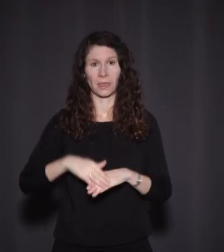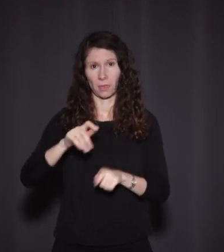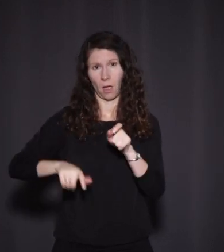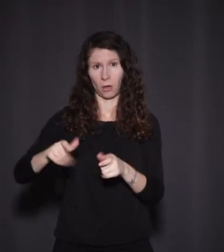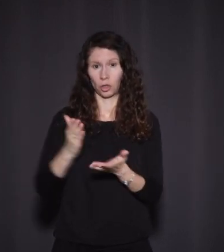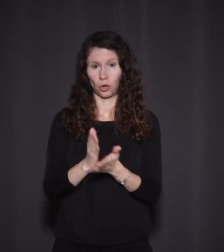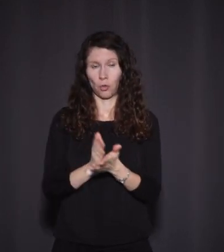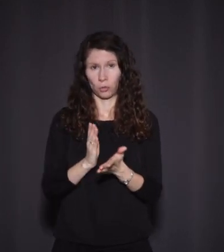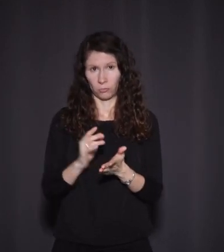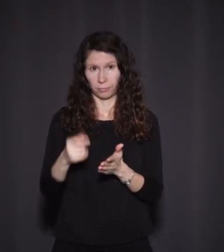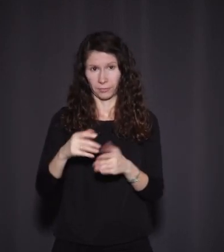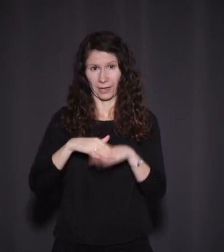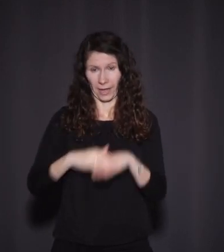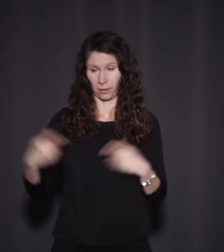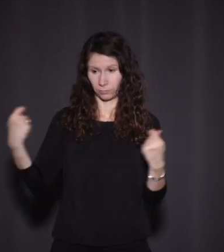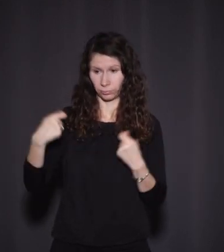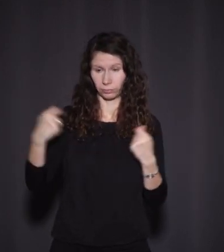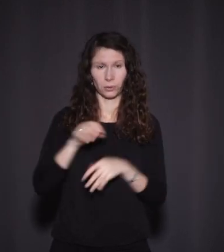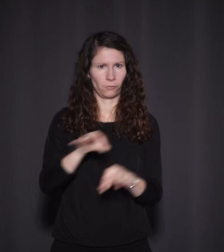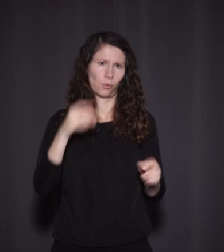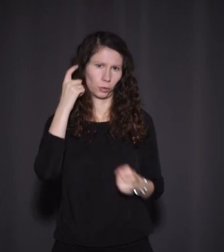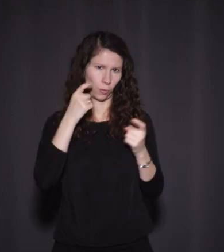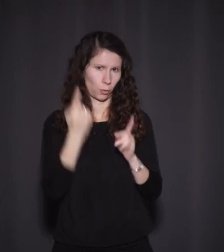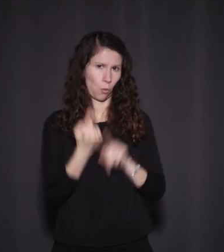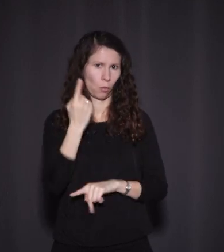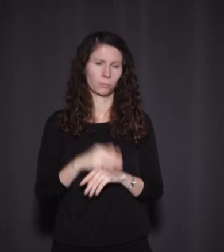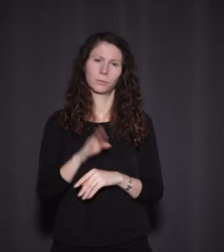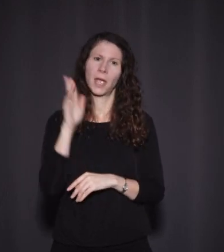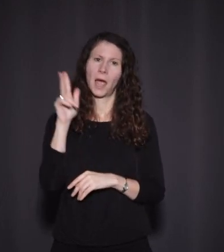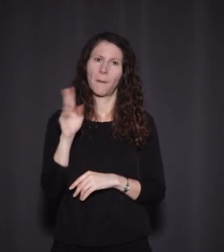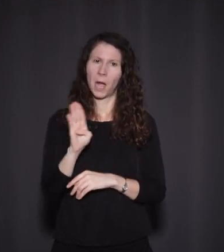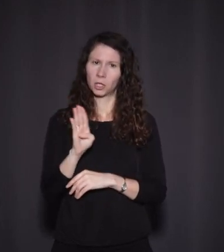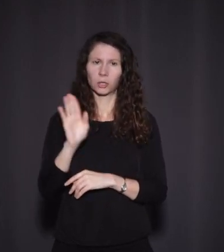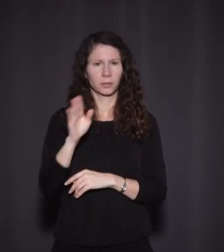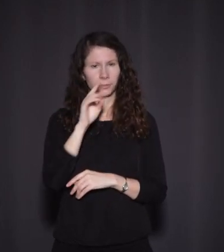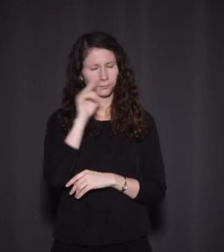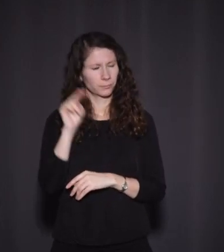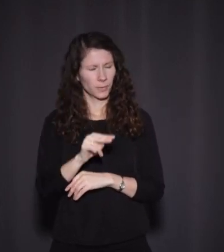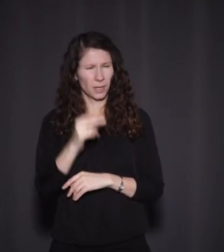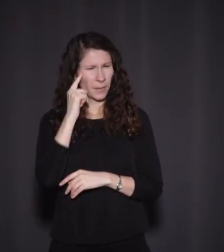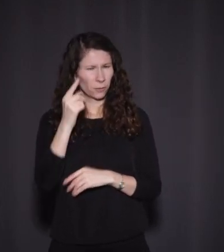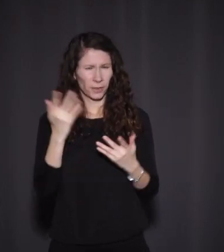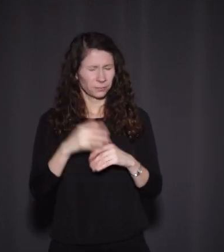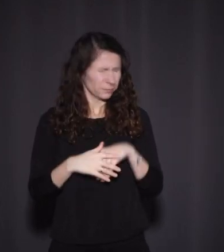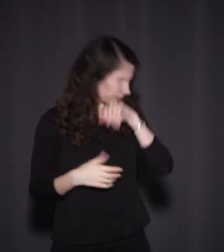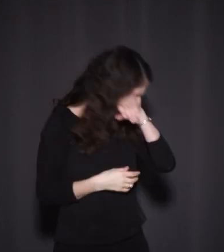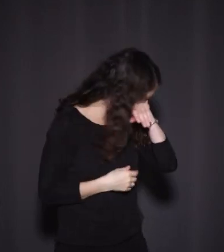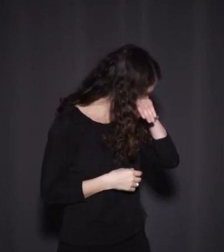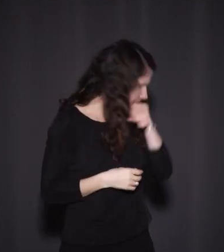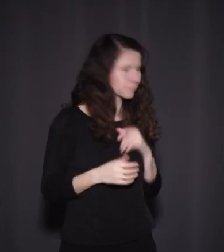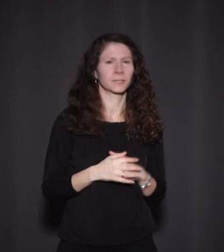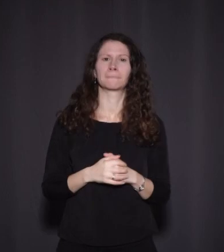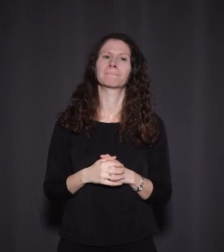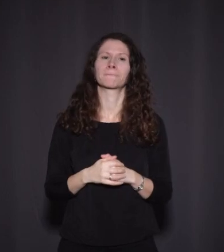schon in Sorge treibt. Herr Bartsch, was ist Ihre Einordnung dazu? Es ist ja nicht zufällig, dass